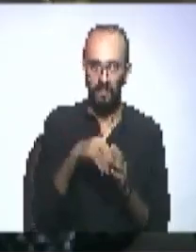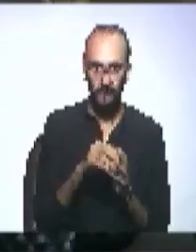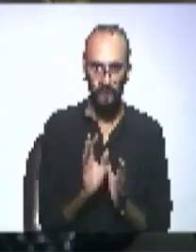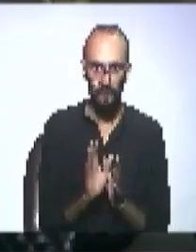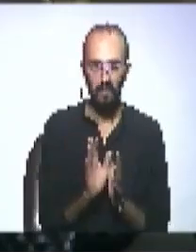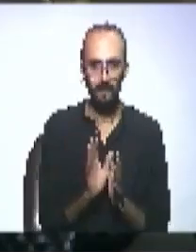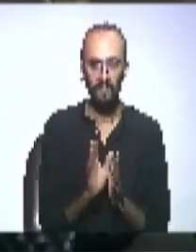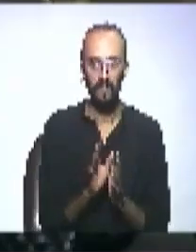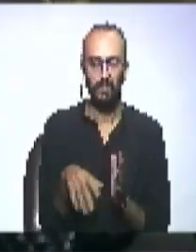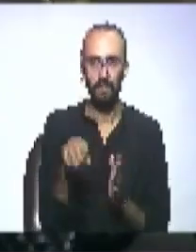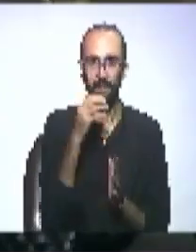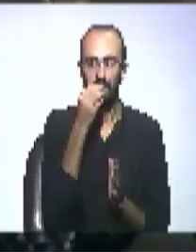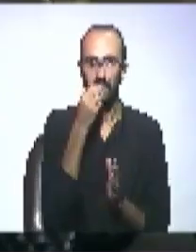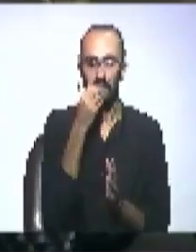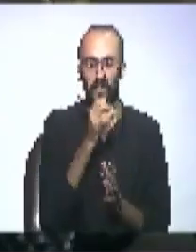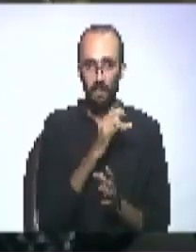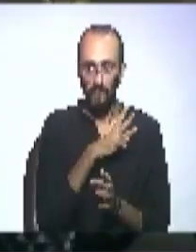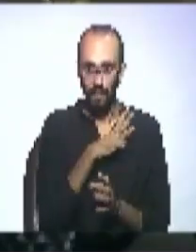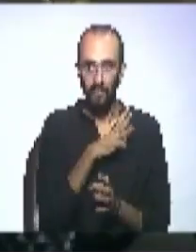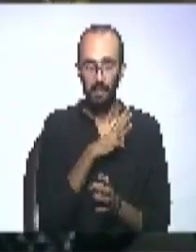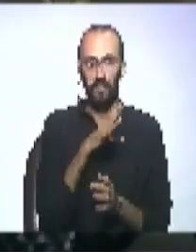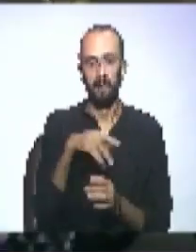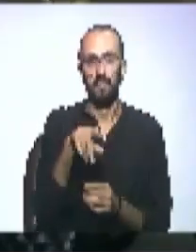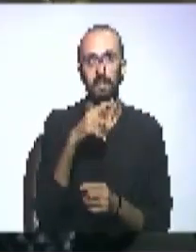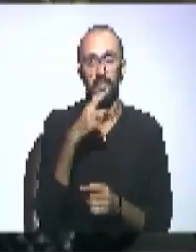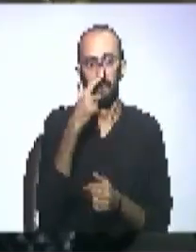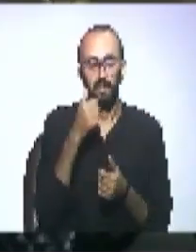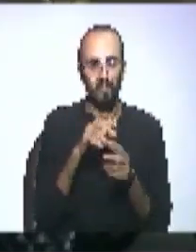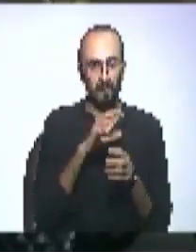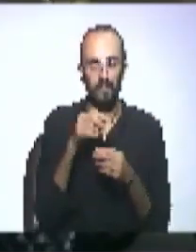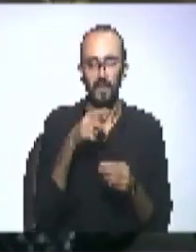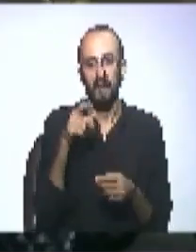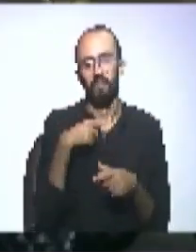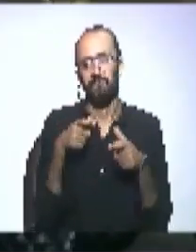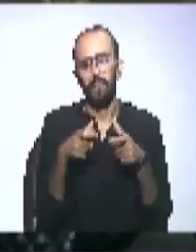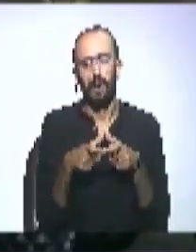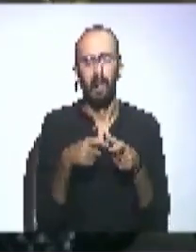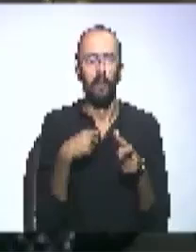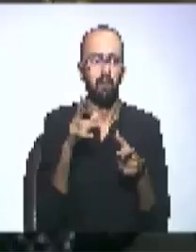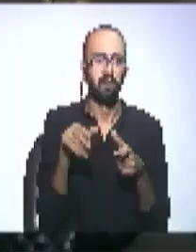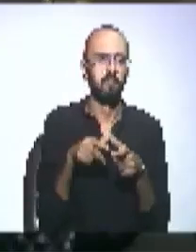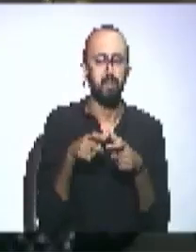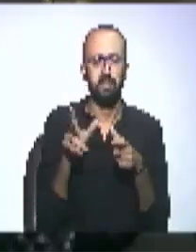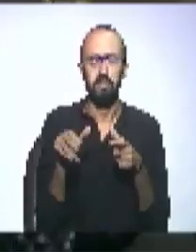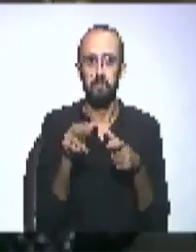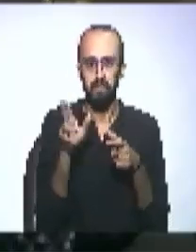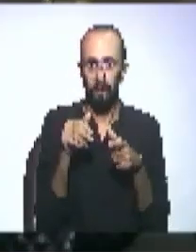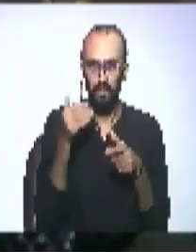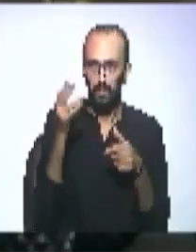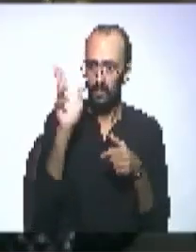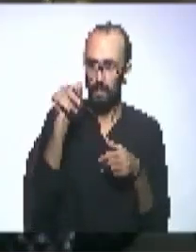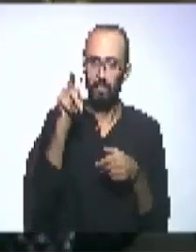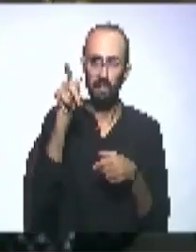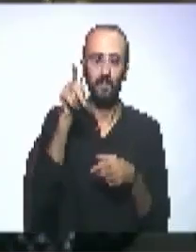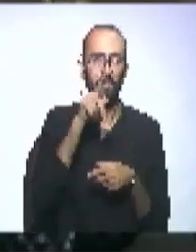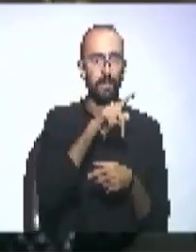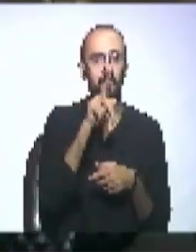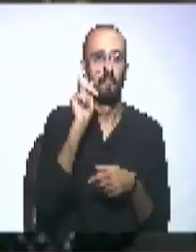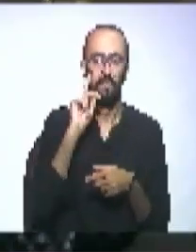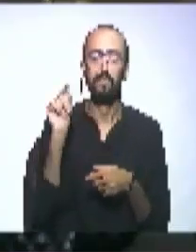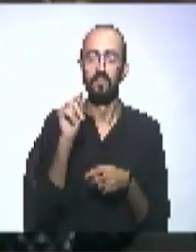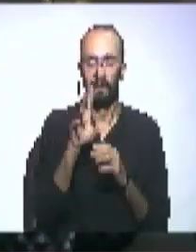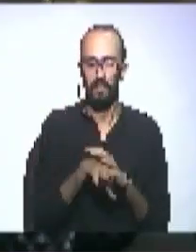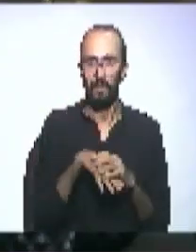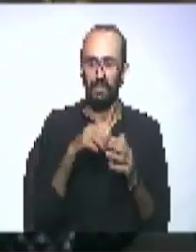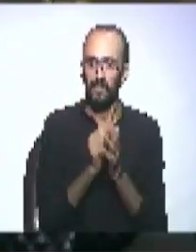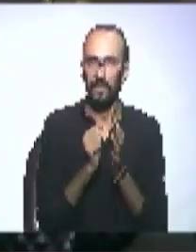اكلوا الحاجه اللي هم عايزينها والحاجه اللي هي زي ما كل الولاد، انا عايز برجر، انا عايز مش عارفه ايه، انا عايز اشتري من المكان الفلاني،